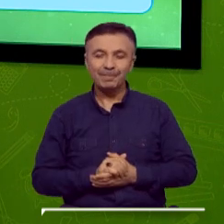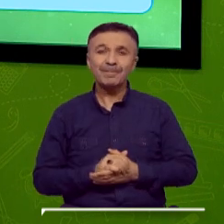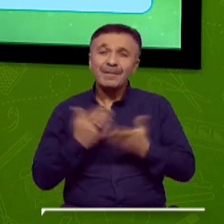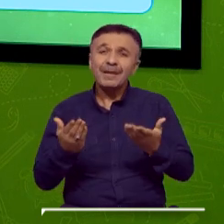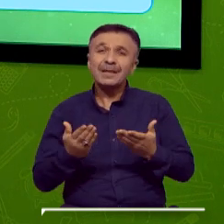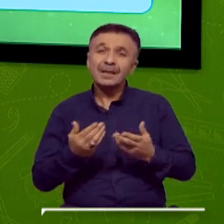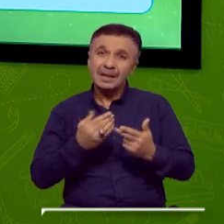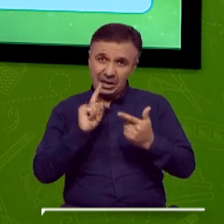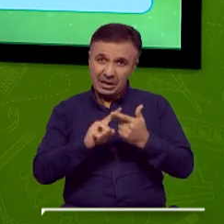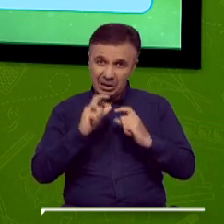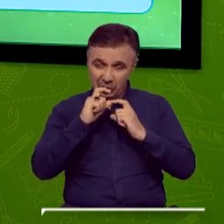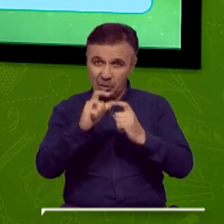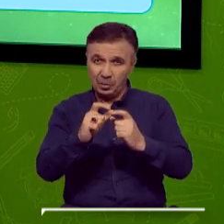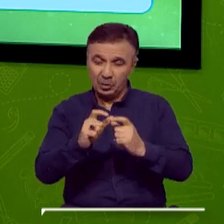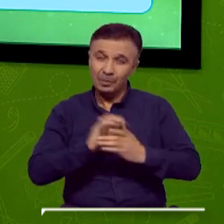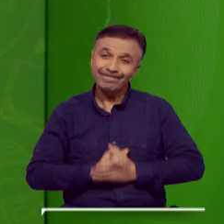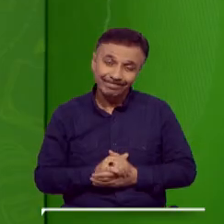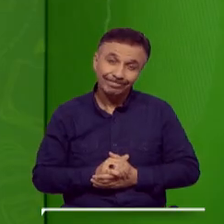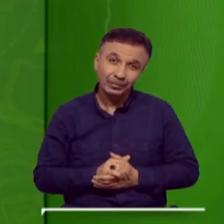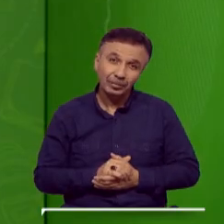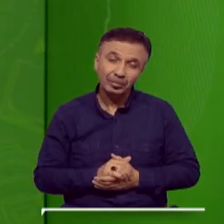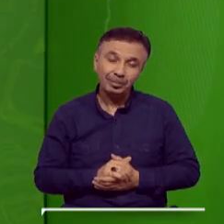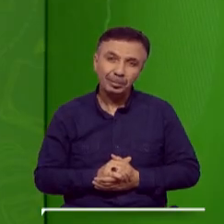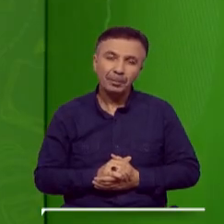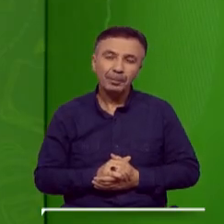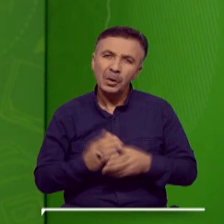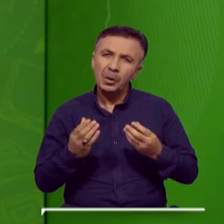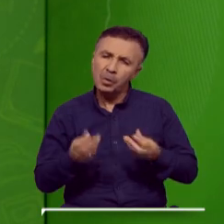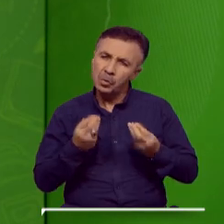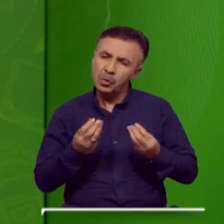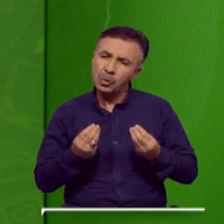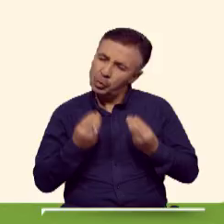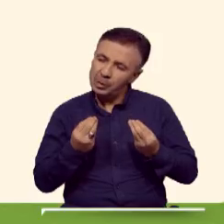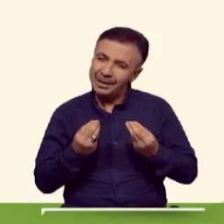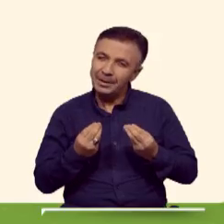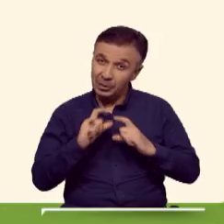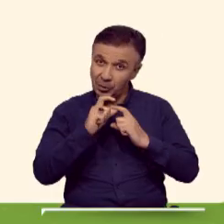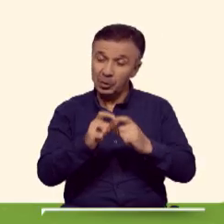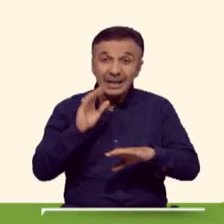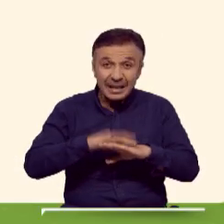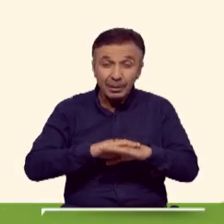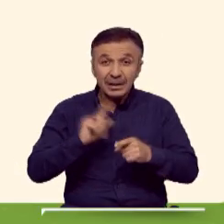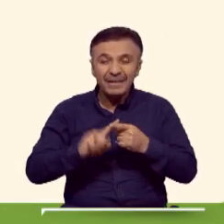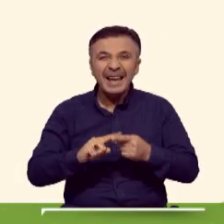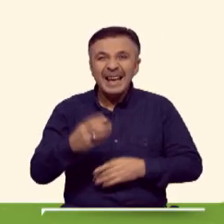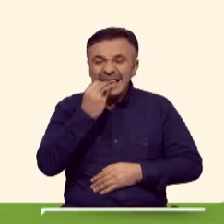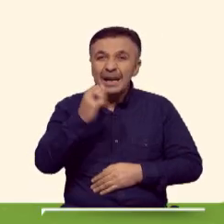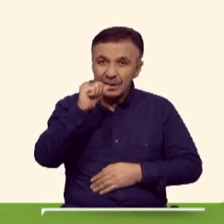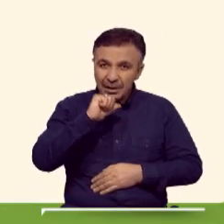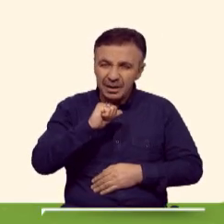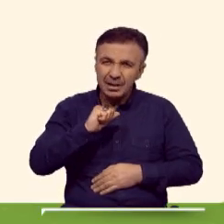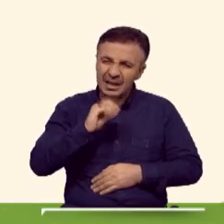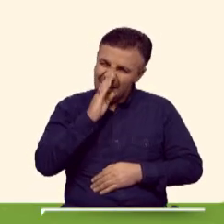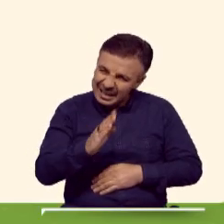ikinci sorumuza devam edelim değerli arkadaşlar. Çok güzel bir soru yine. Yapılması ve yenilip içilmesi kesin